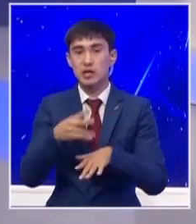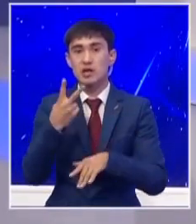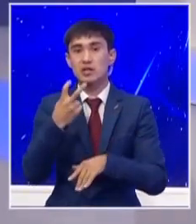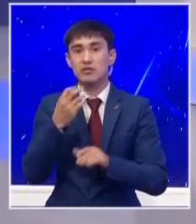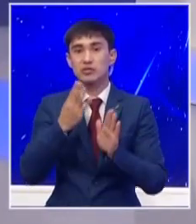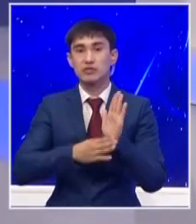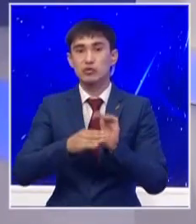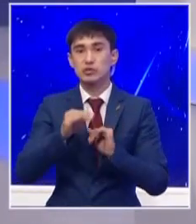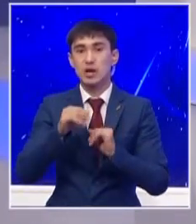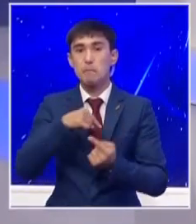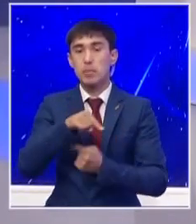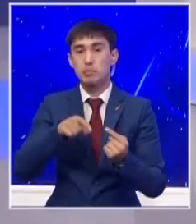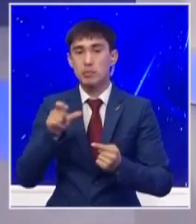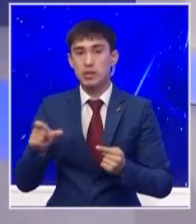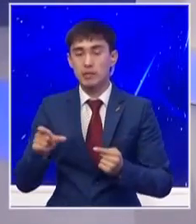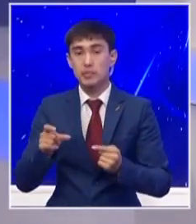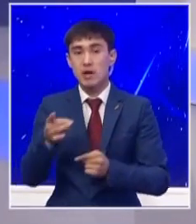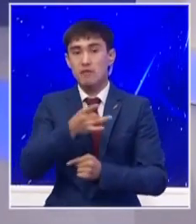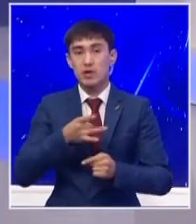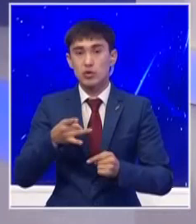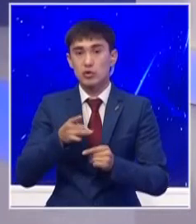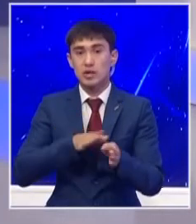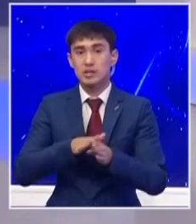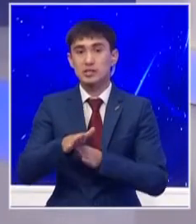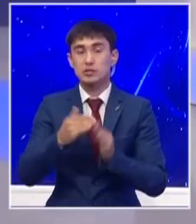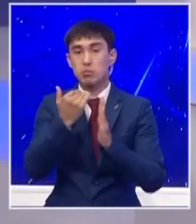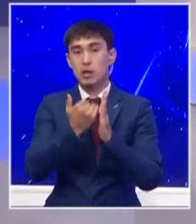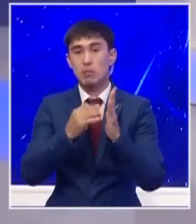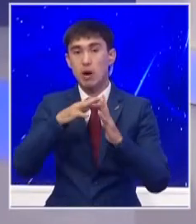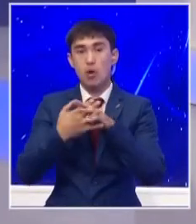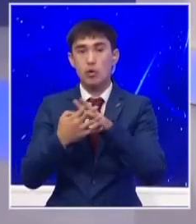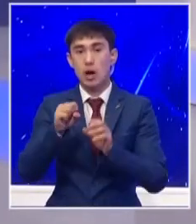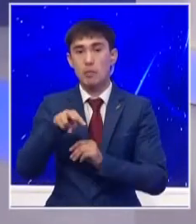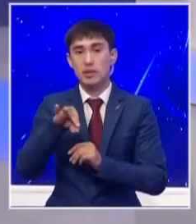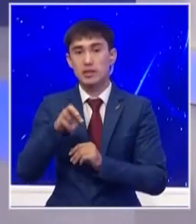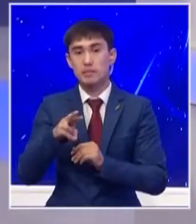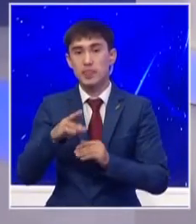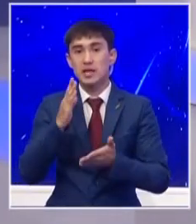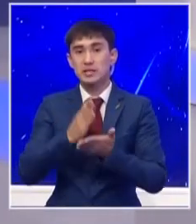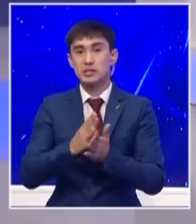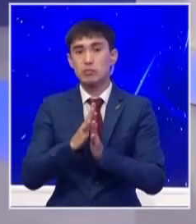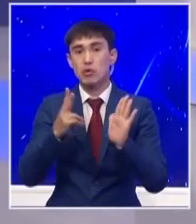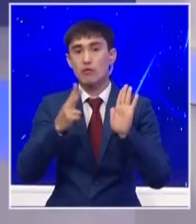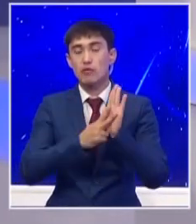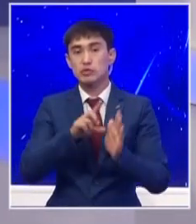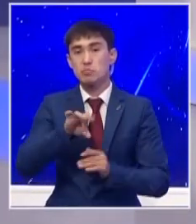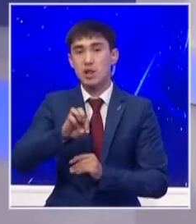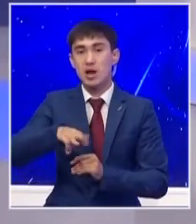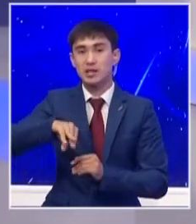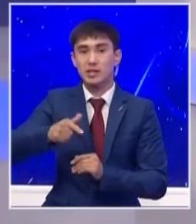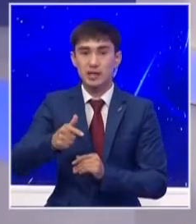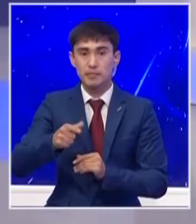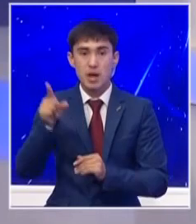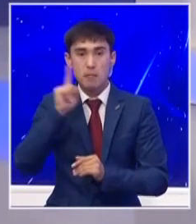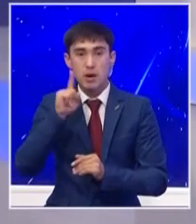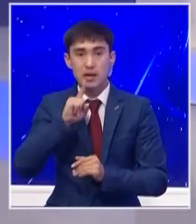около 290 предпринимателя. В регионе на реализацию программы «Аул Аманаты» предусмотрено более 8 миллиардов